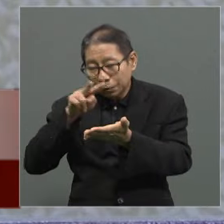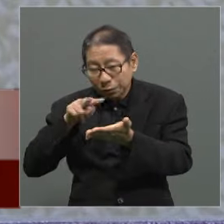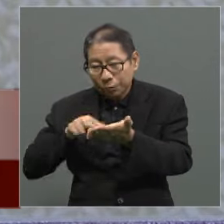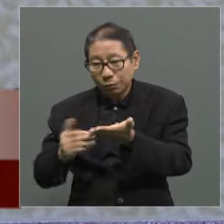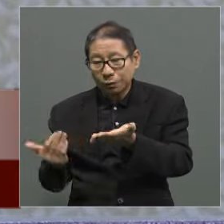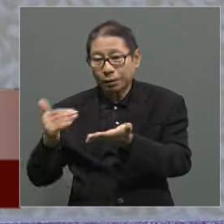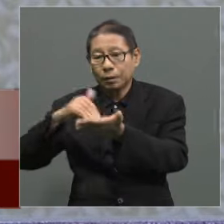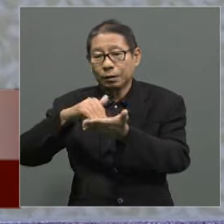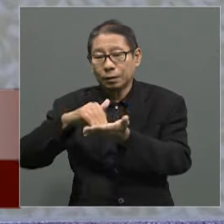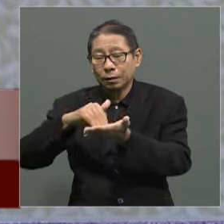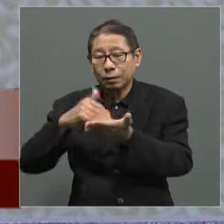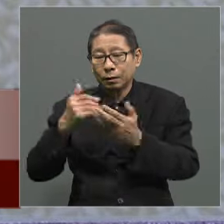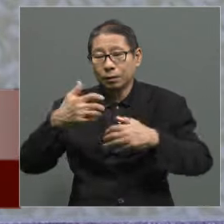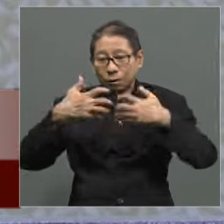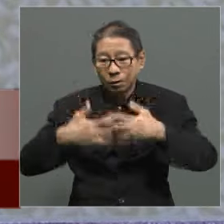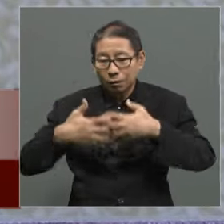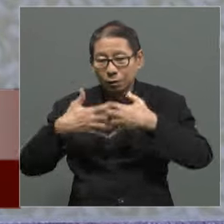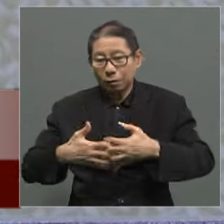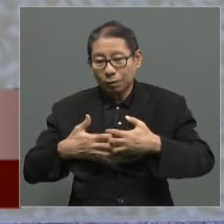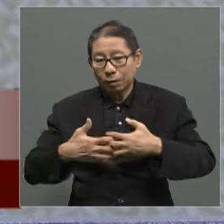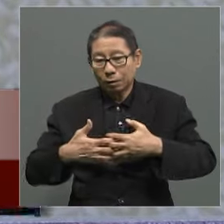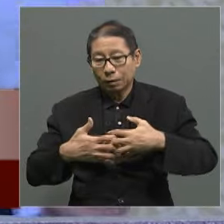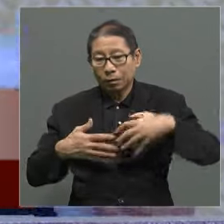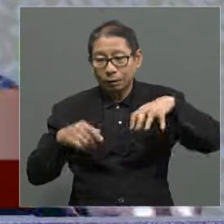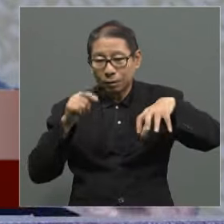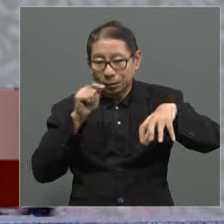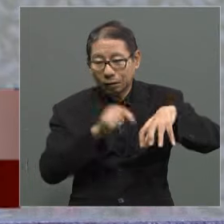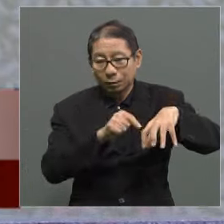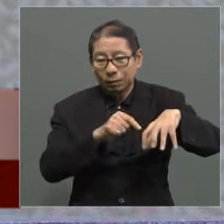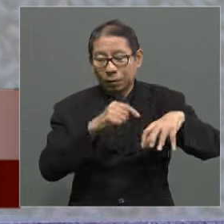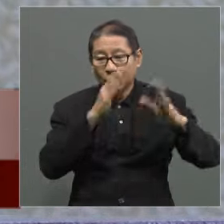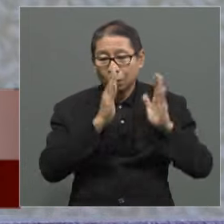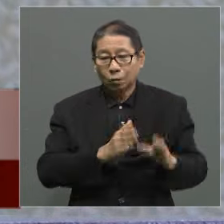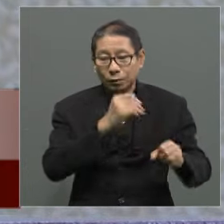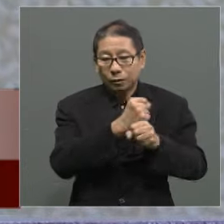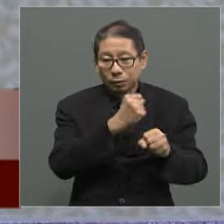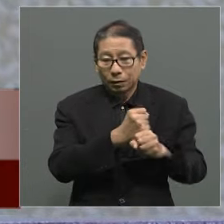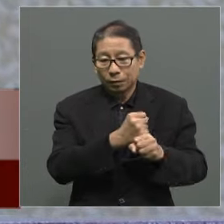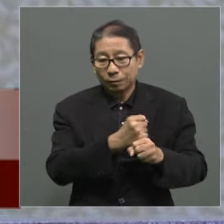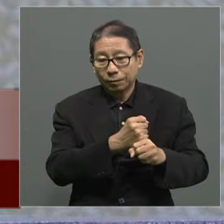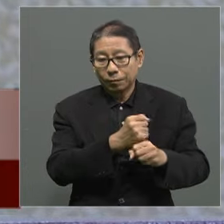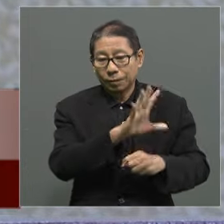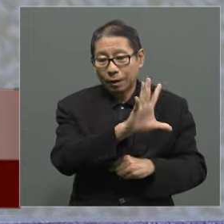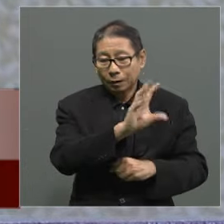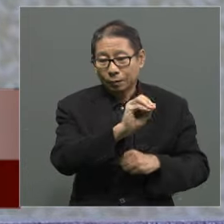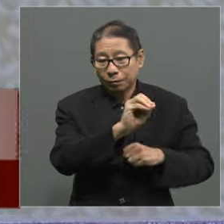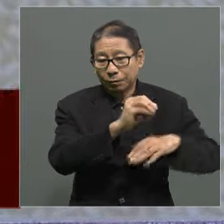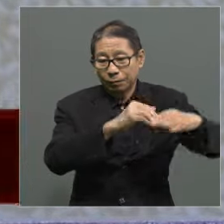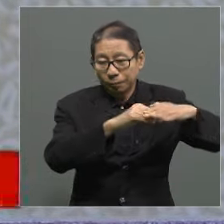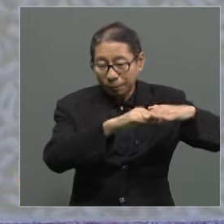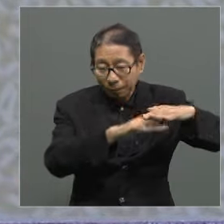อีกครั้งหนึ่งว่าโรงงานประเภทที่มีกำลังนะมีกำลังน้อยกว่า 50แรง